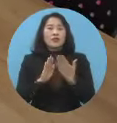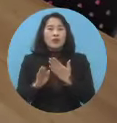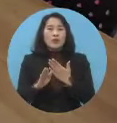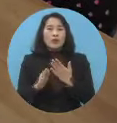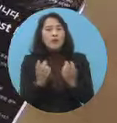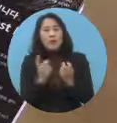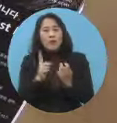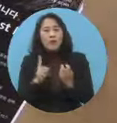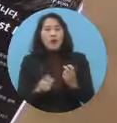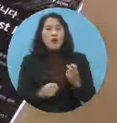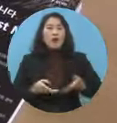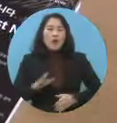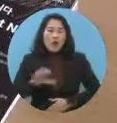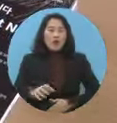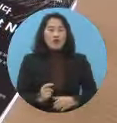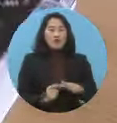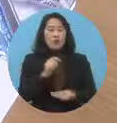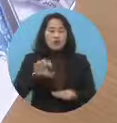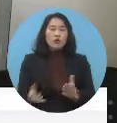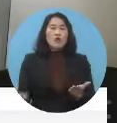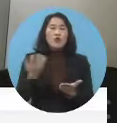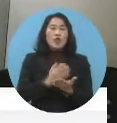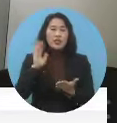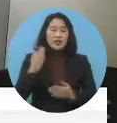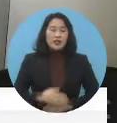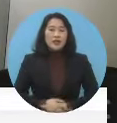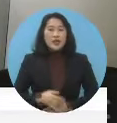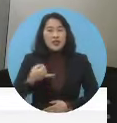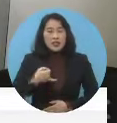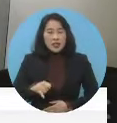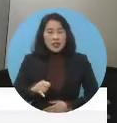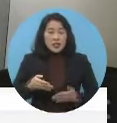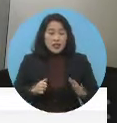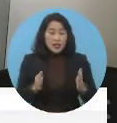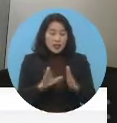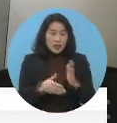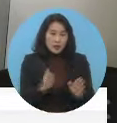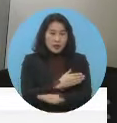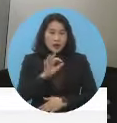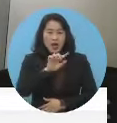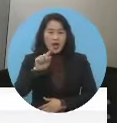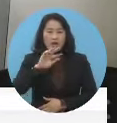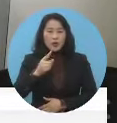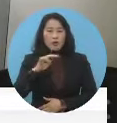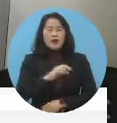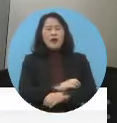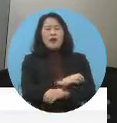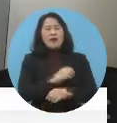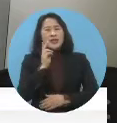잡는 심정으로 고향인 고음으로 귀농을 결심 했습니다 2.2 퀘 어는 설탕 와 토핑이 하구요